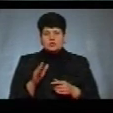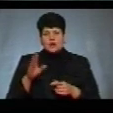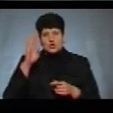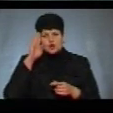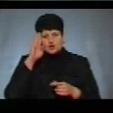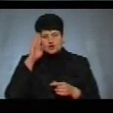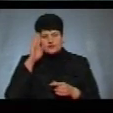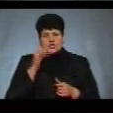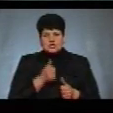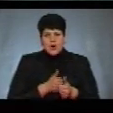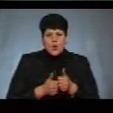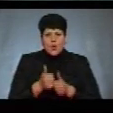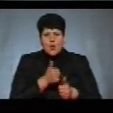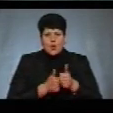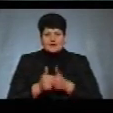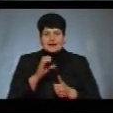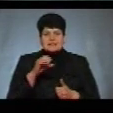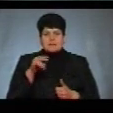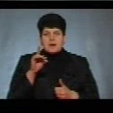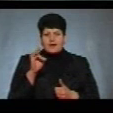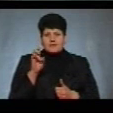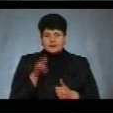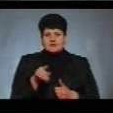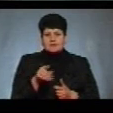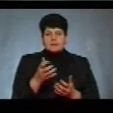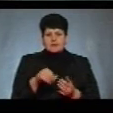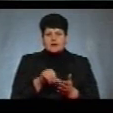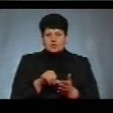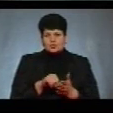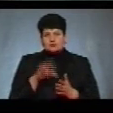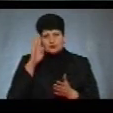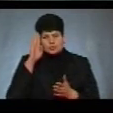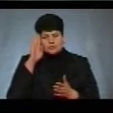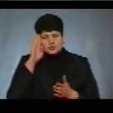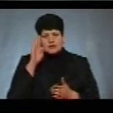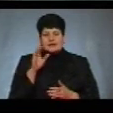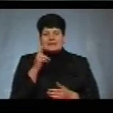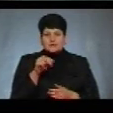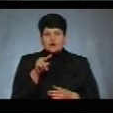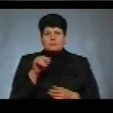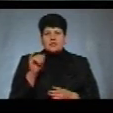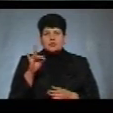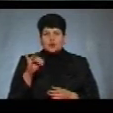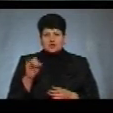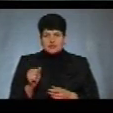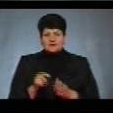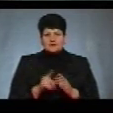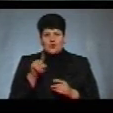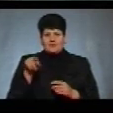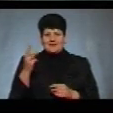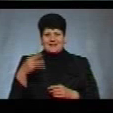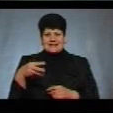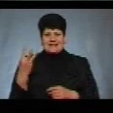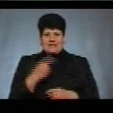на дистанції 10 кілометрів. Участь у ній братиме тернопільський біатлоніст Дмитро Підручний, його стартовий номер 33.